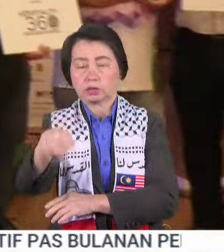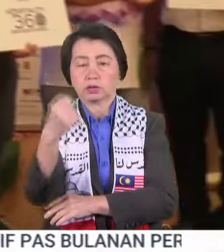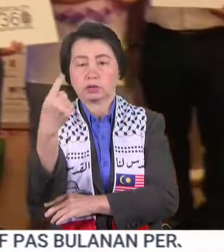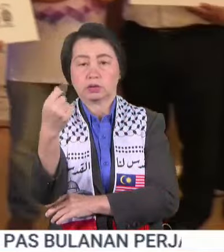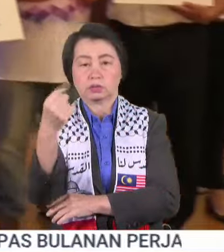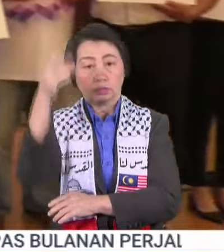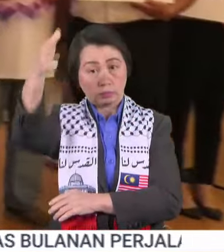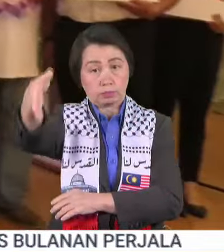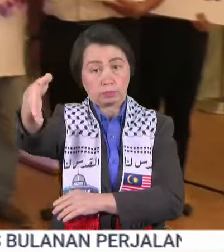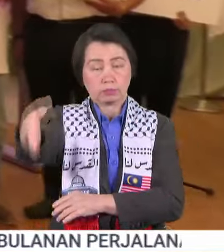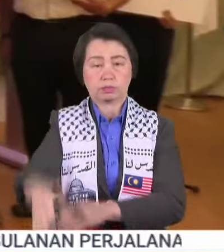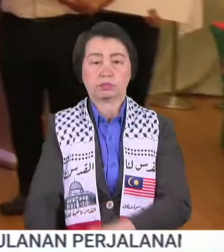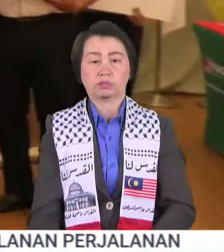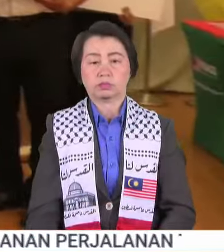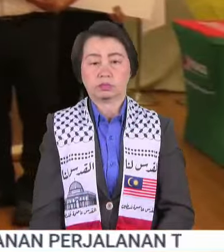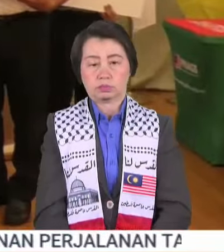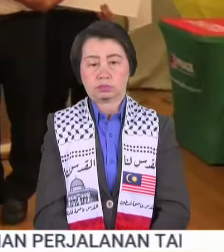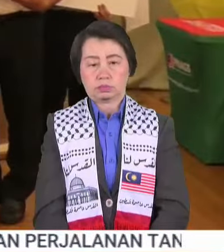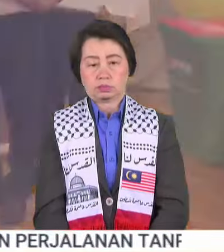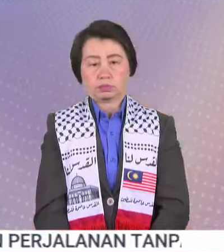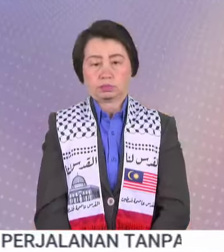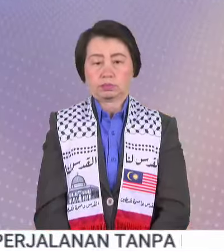depan.